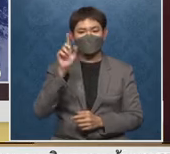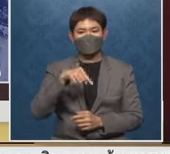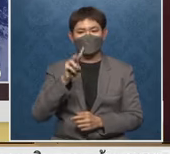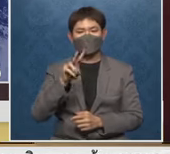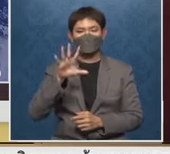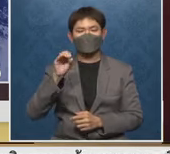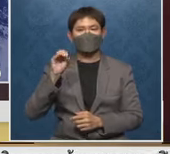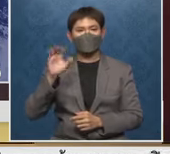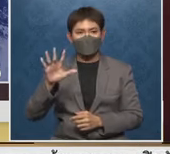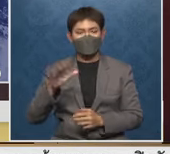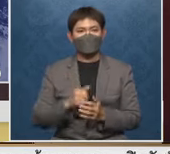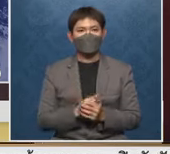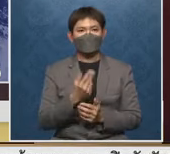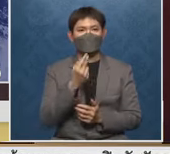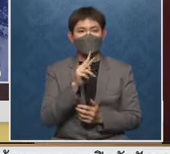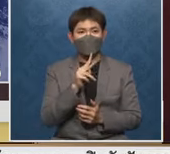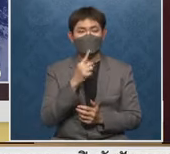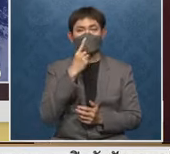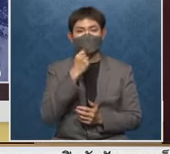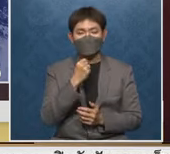73/2505 และคดีหมายเลขแดงที่